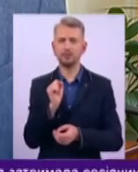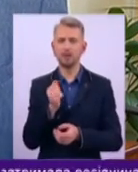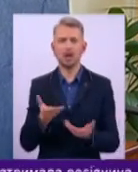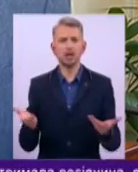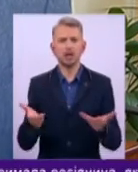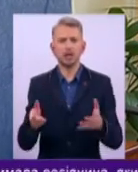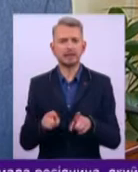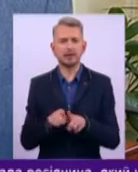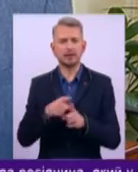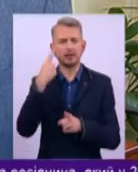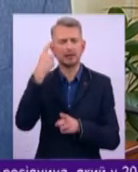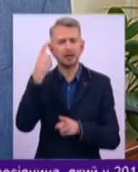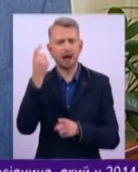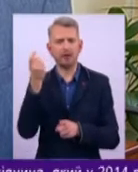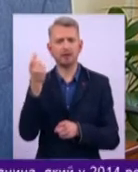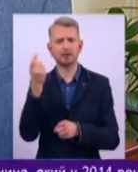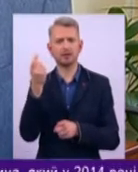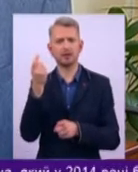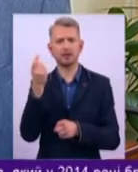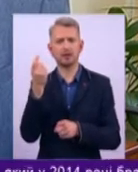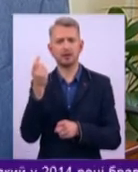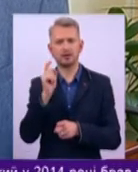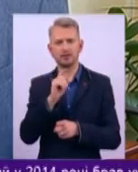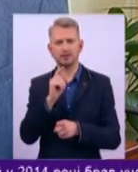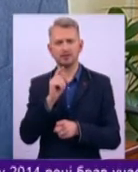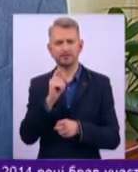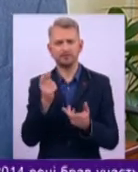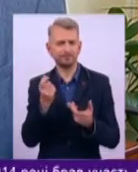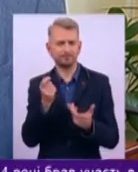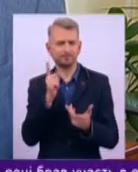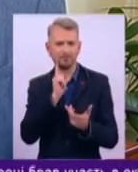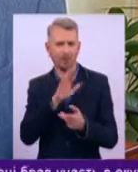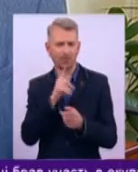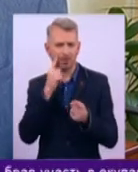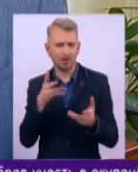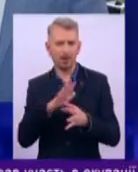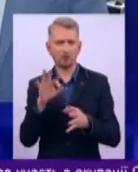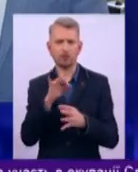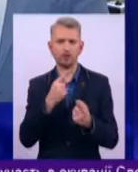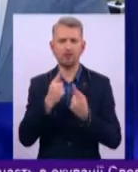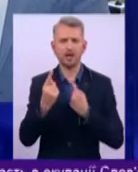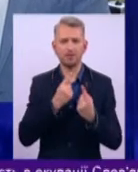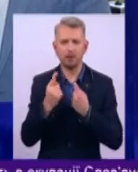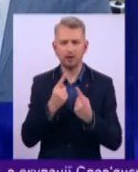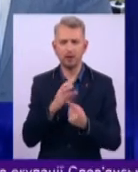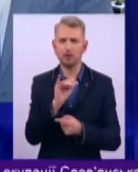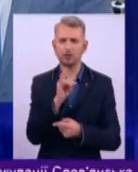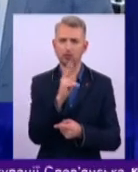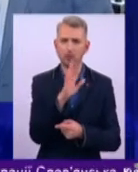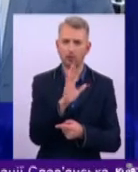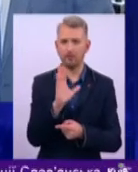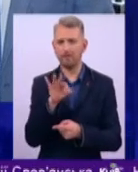якісь такі заяви не зовсім однозначні стосовно перемовин Суркова і